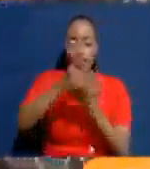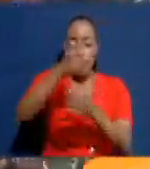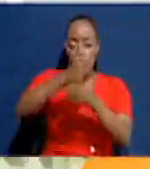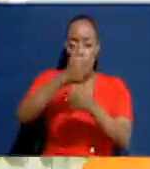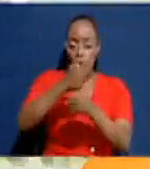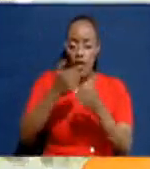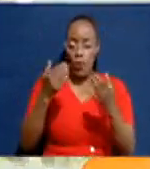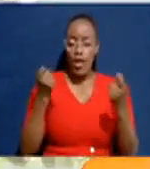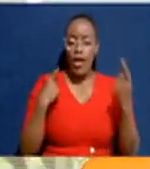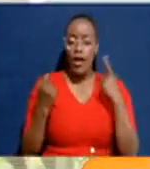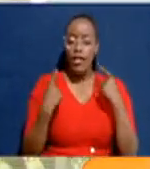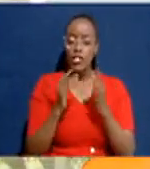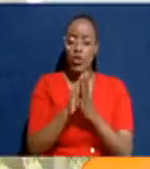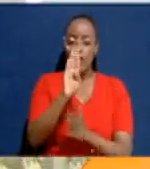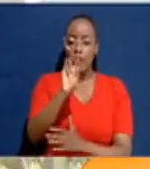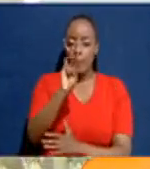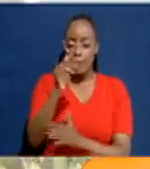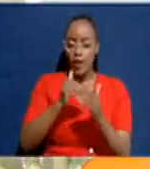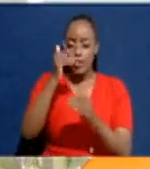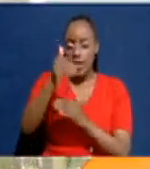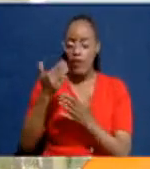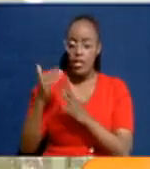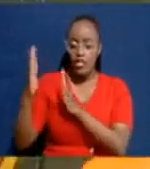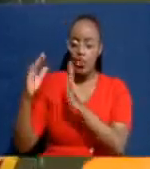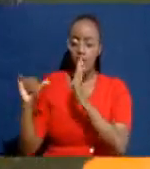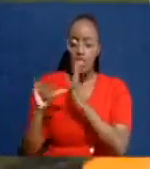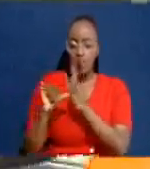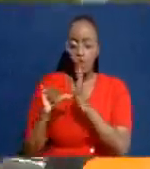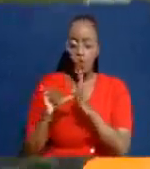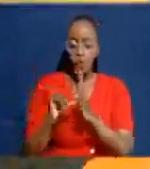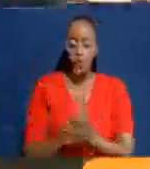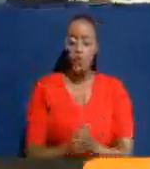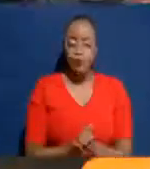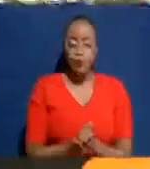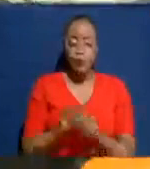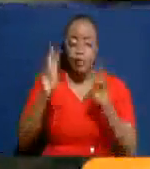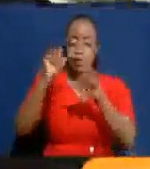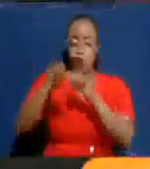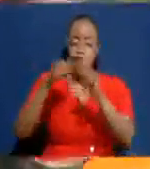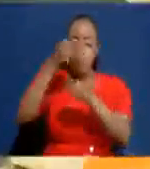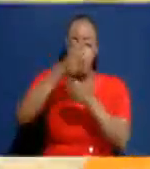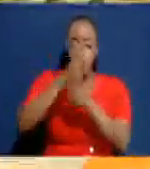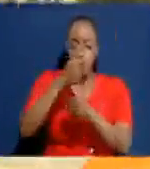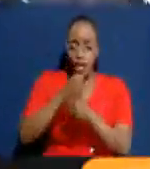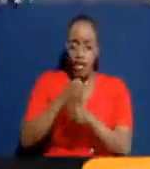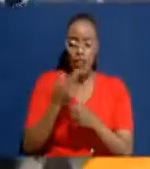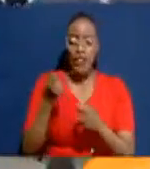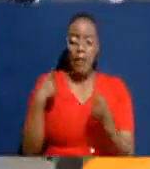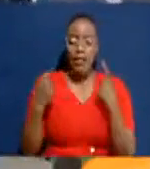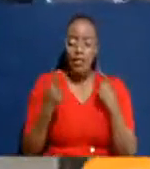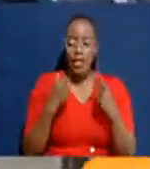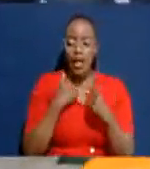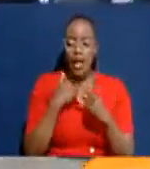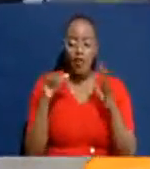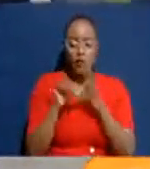katika kaunti za Kericho na Bomet kufuatia hofu ya usalama. Swala la ajira katika mashamba ya majani chai